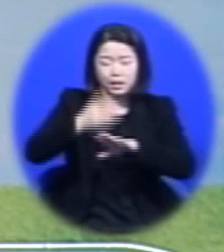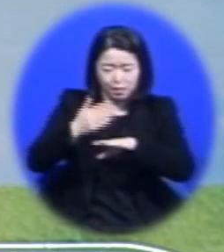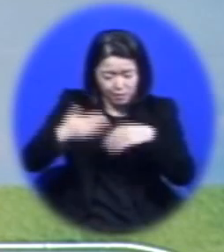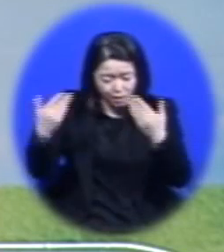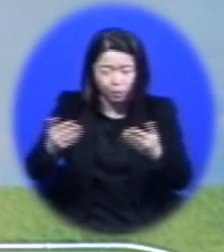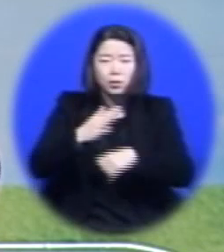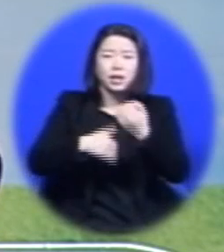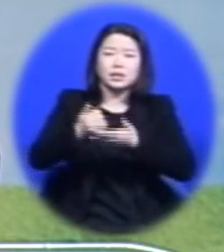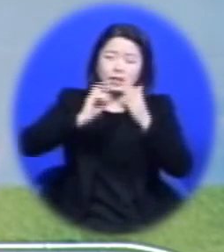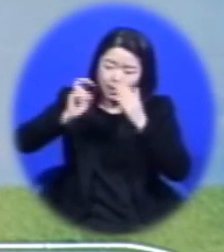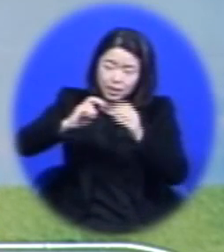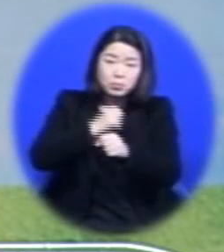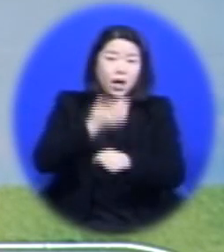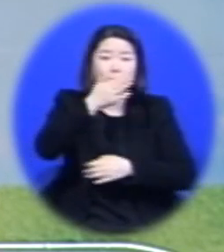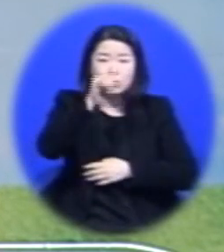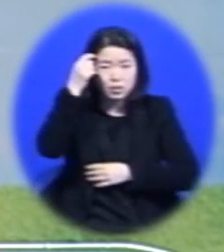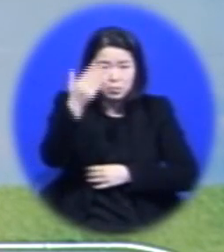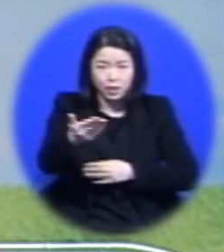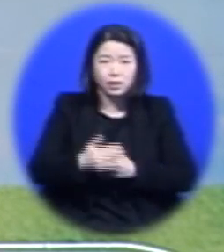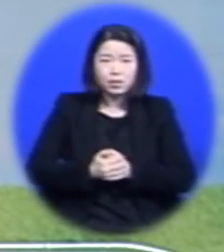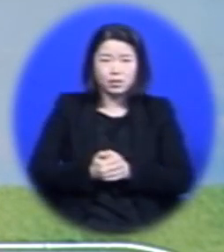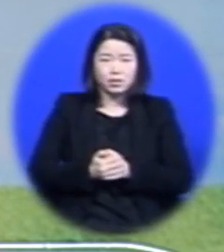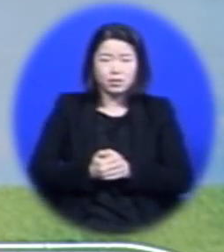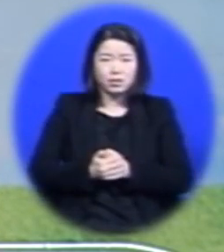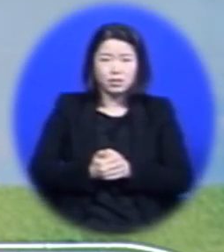하나님께 장양 합니다 하실 수 있으시겠죠